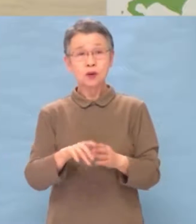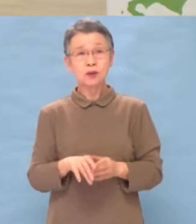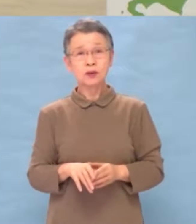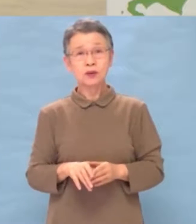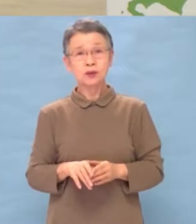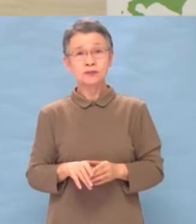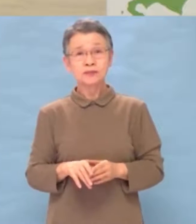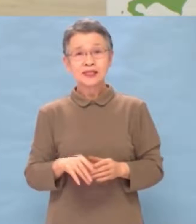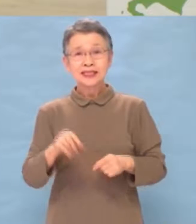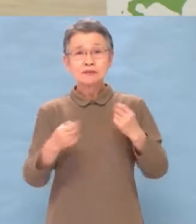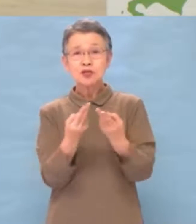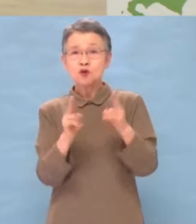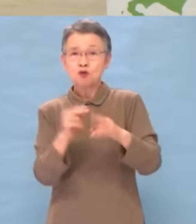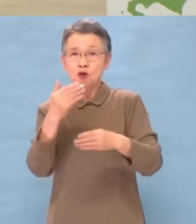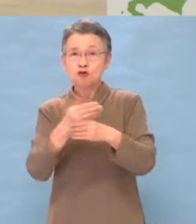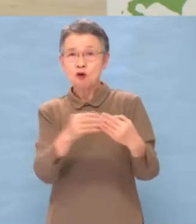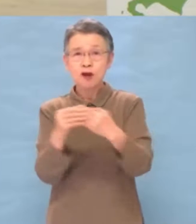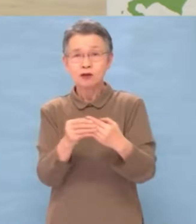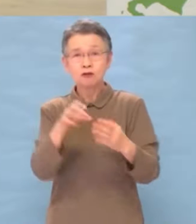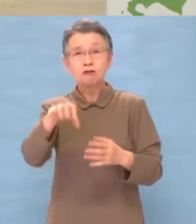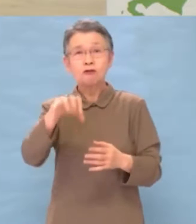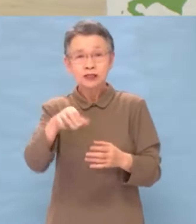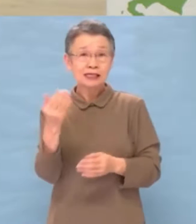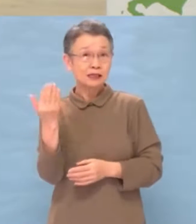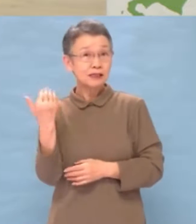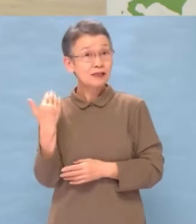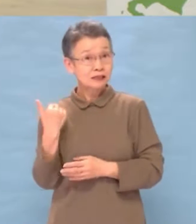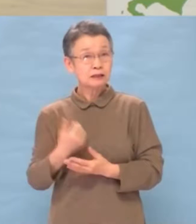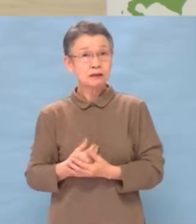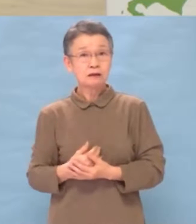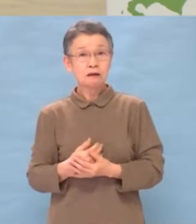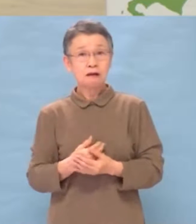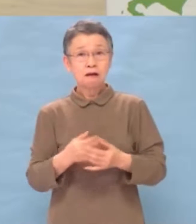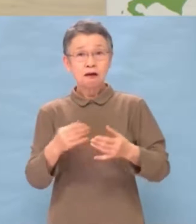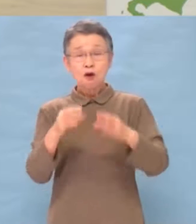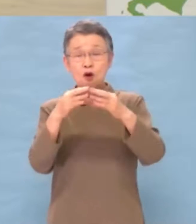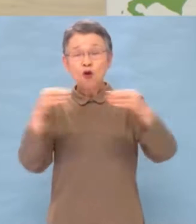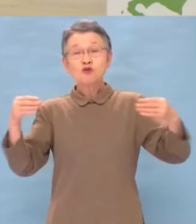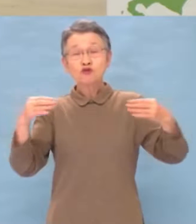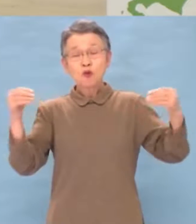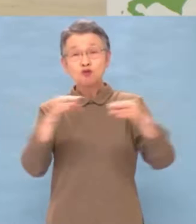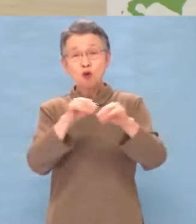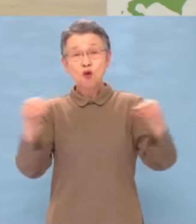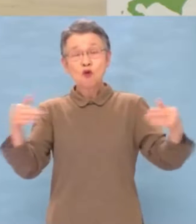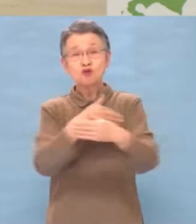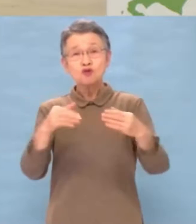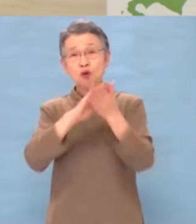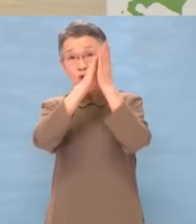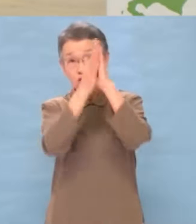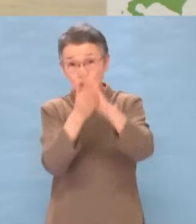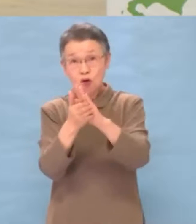今日、自民党同連にですね、泉、国土交通省北海道局長